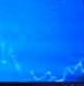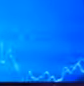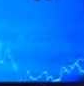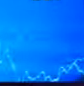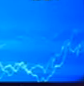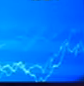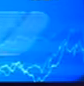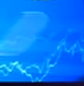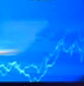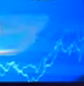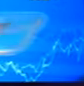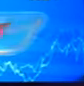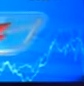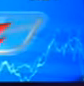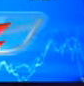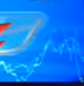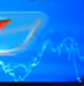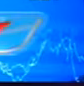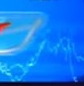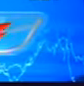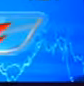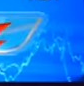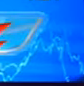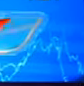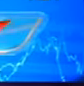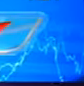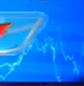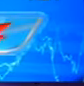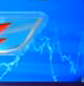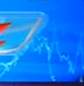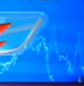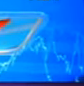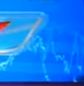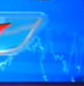ชนีดาวโจนส์ปรับตัวลดลงไป 31.50 จุดไปปิดที่ระดับ